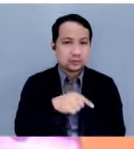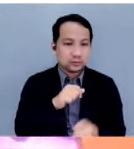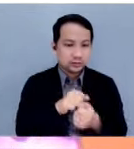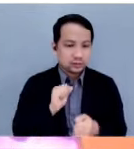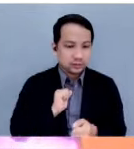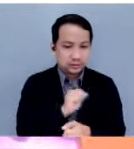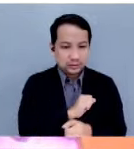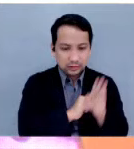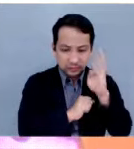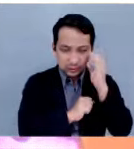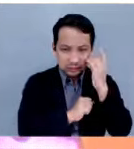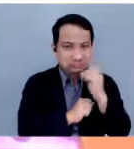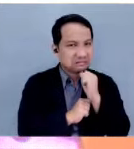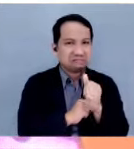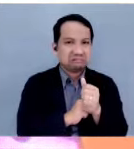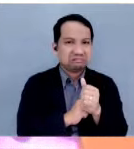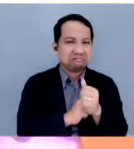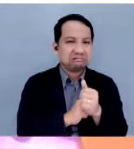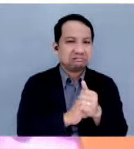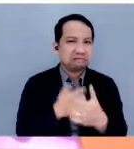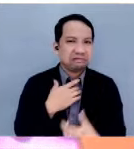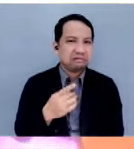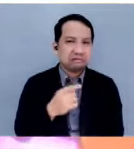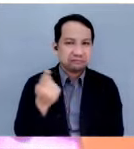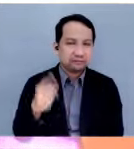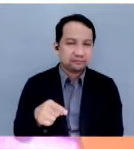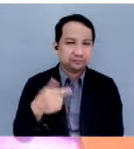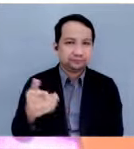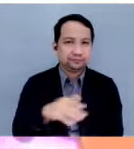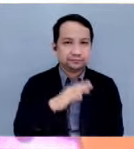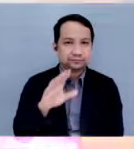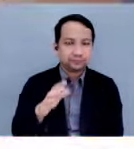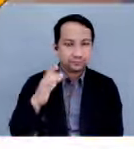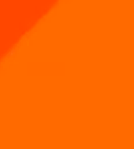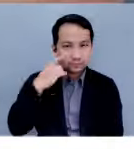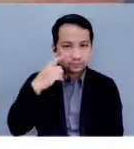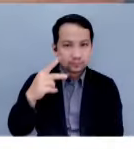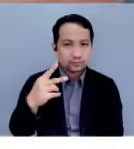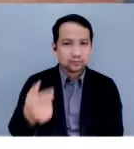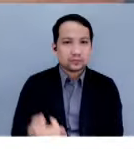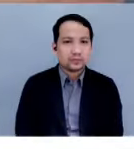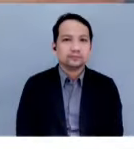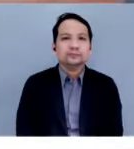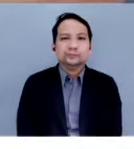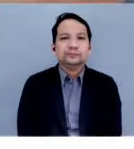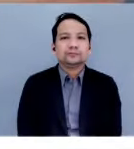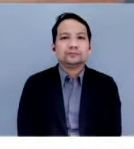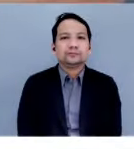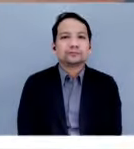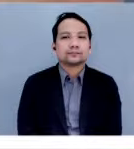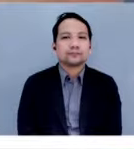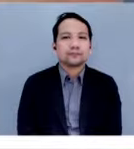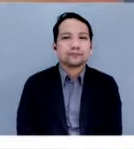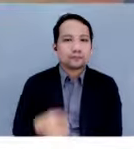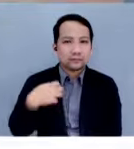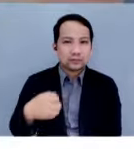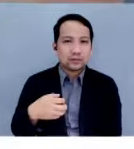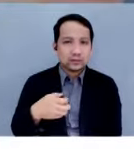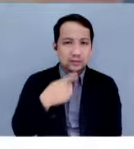Senador Bato de la Rosa. Nasa frontline ng balitang yan si Gerard de la Peña. Pag pulis ang may kasalanan,